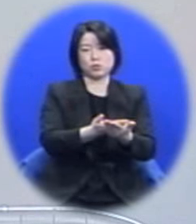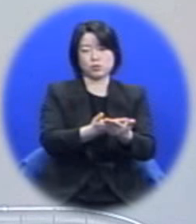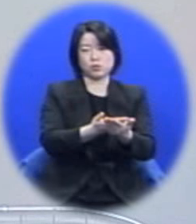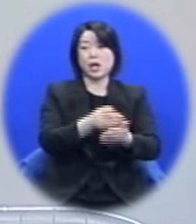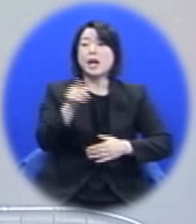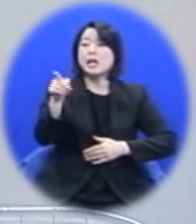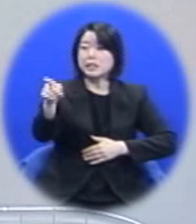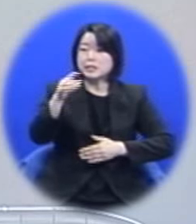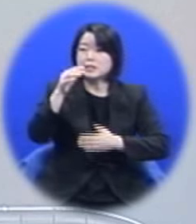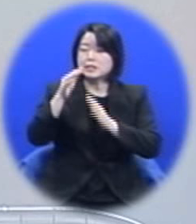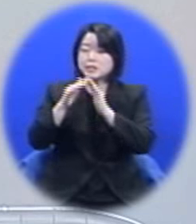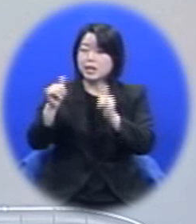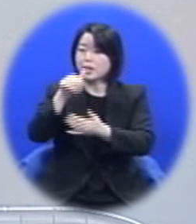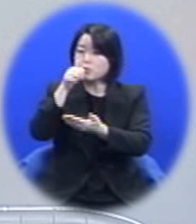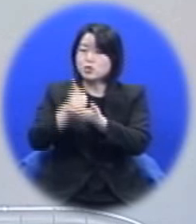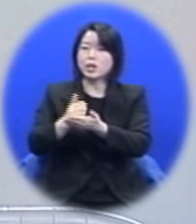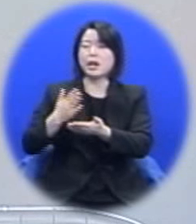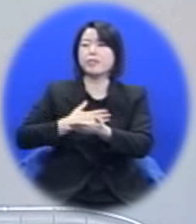내 죄예요.